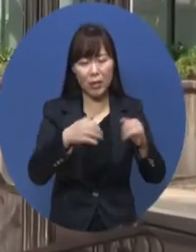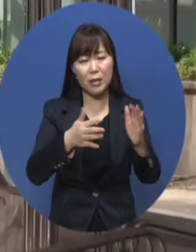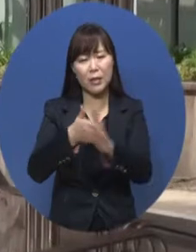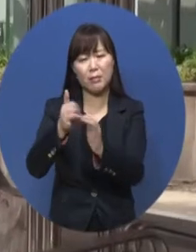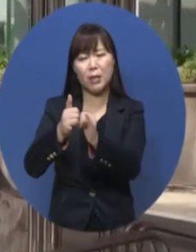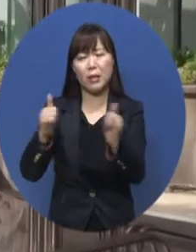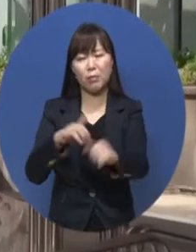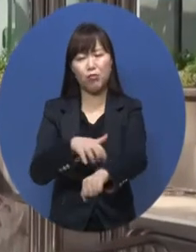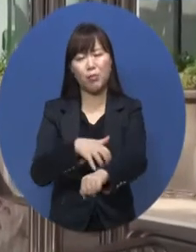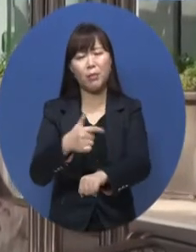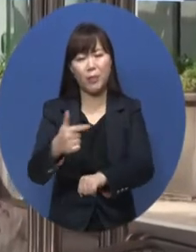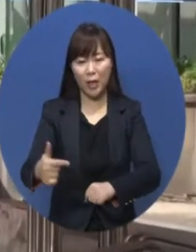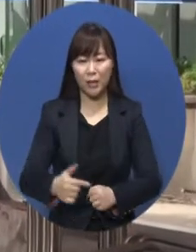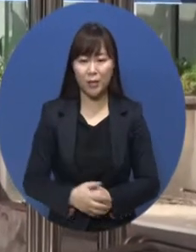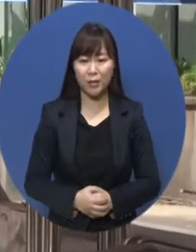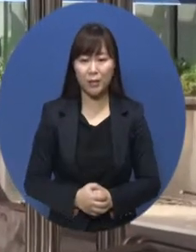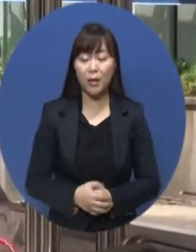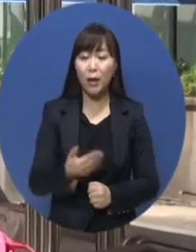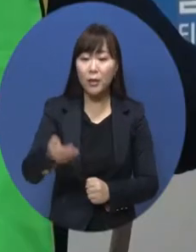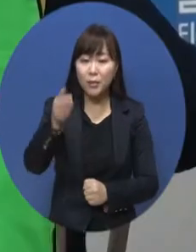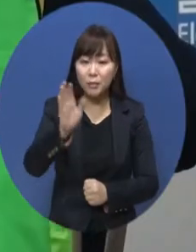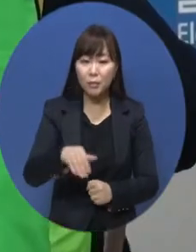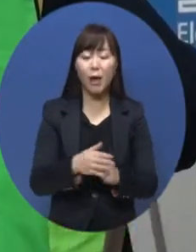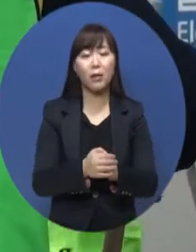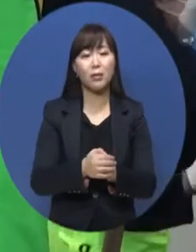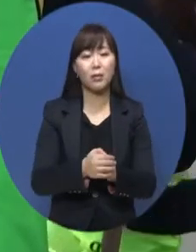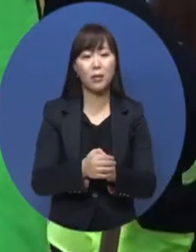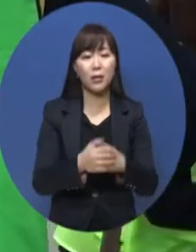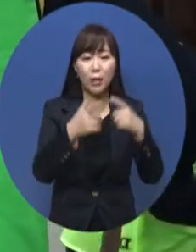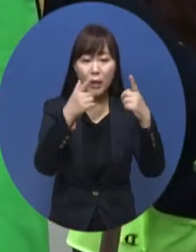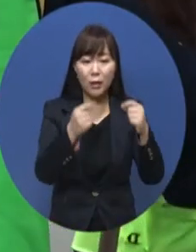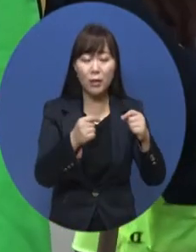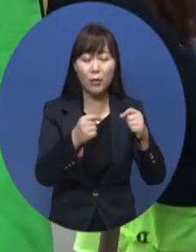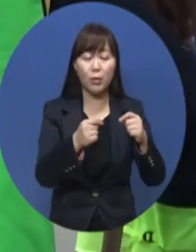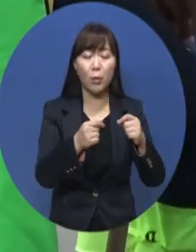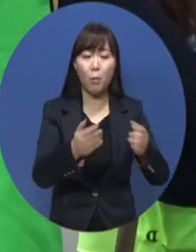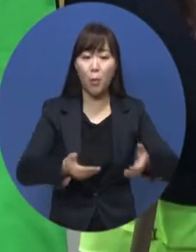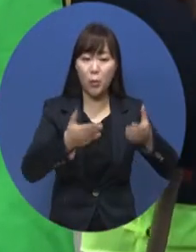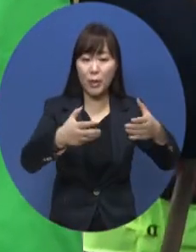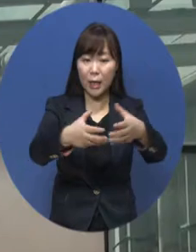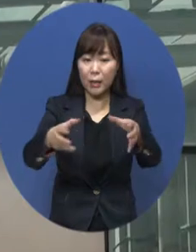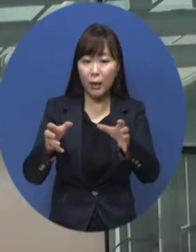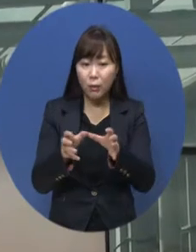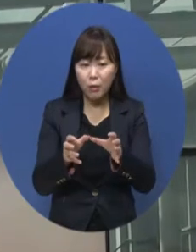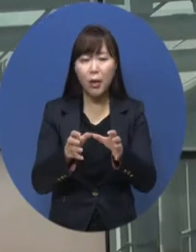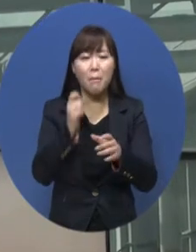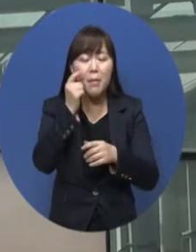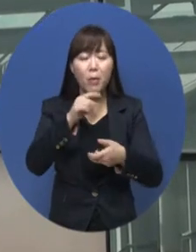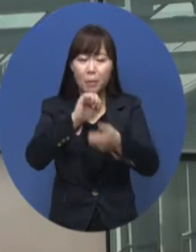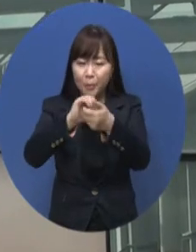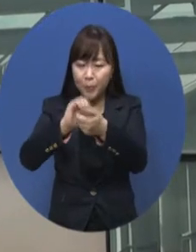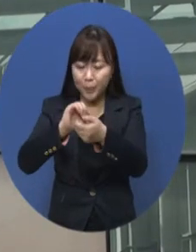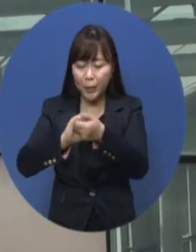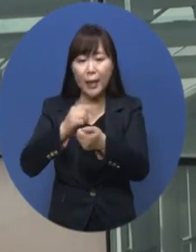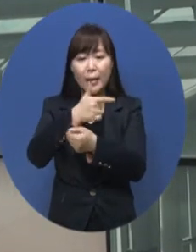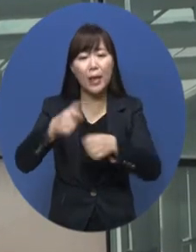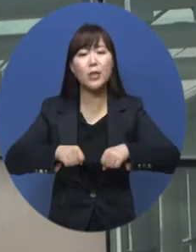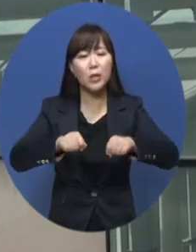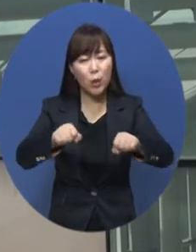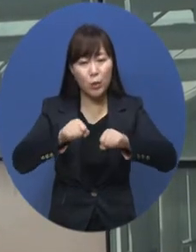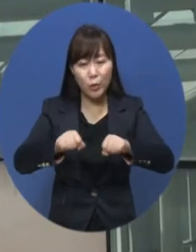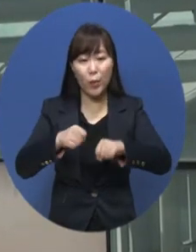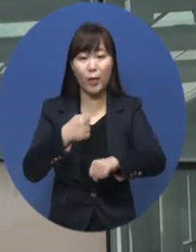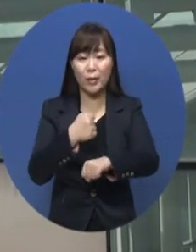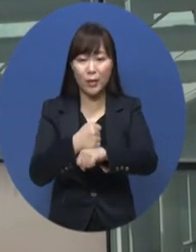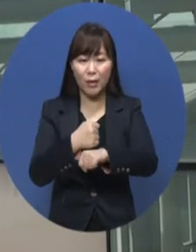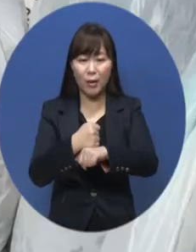불편이 끊이지 않습니다. 그렇지만 희망회복지원센터와 시민봉사단은 매월 정기적으로 대청소를